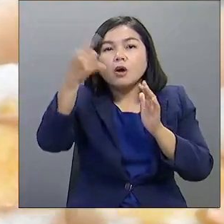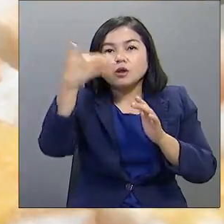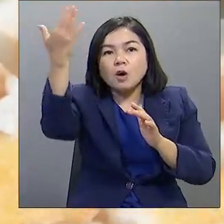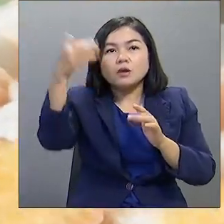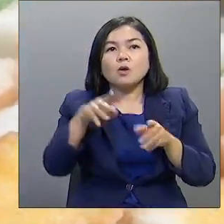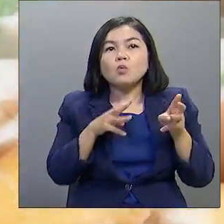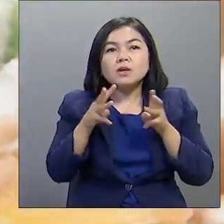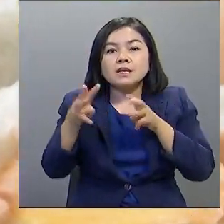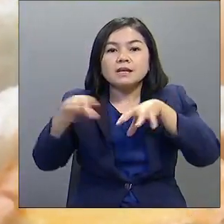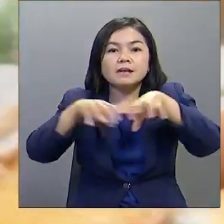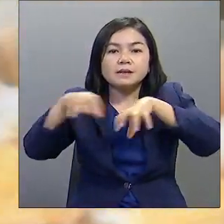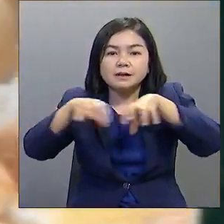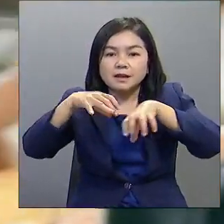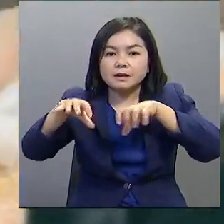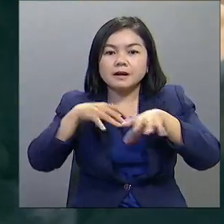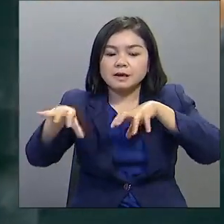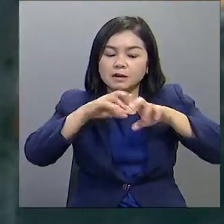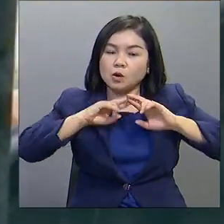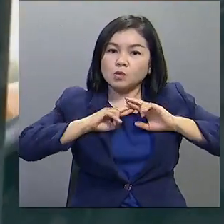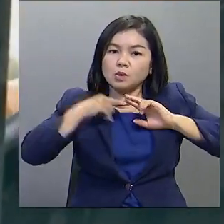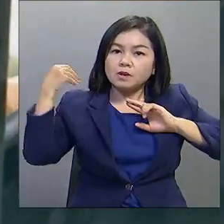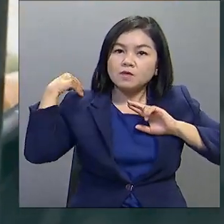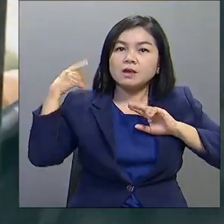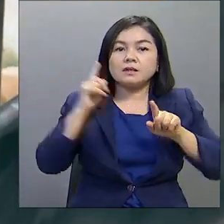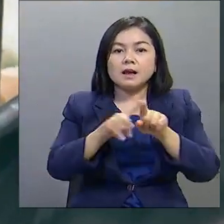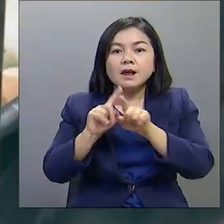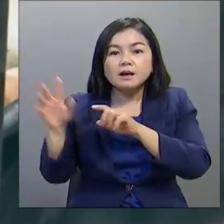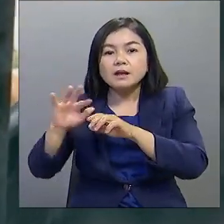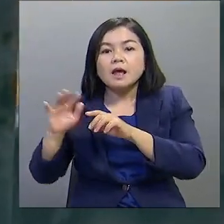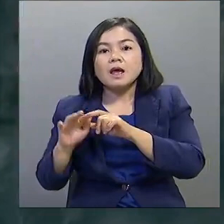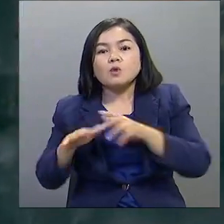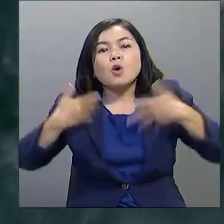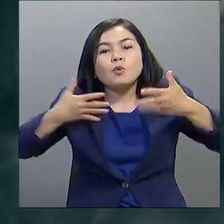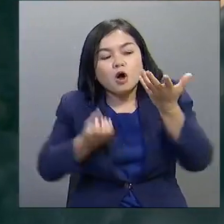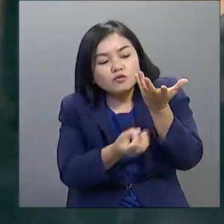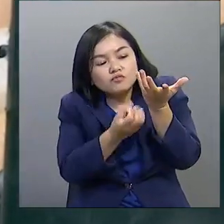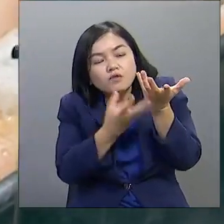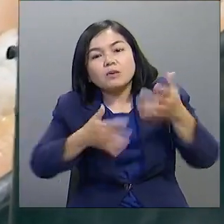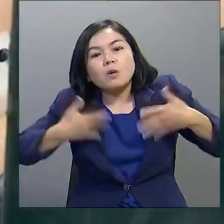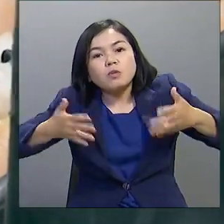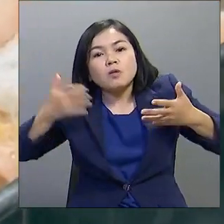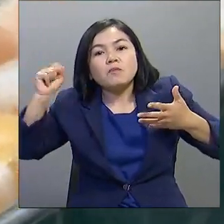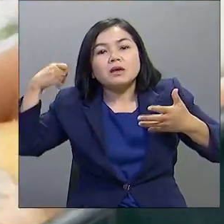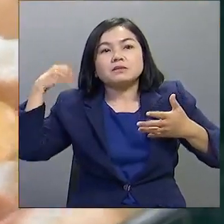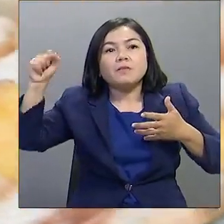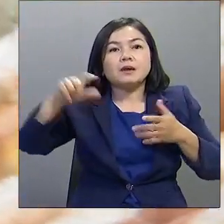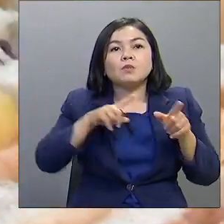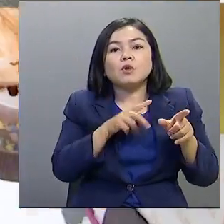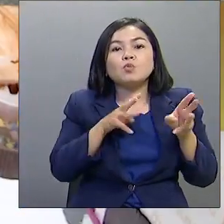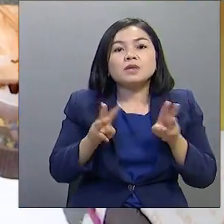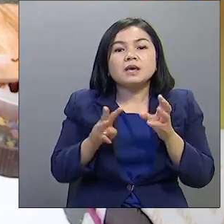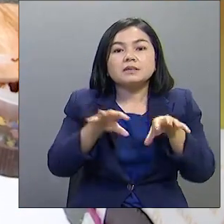อันนี้เป็นเทคนิคการบริหาร บริหารในเรื่องของความสุข ใช่ครับผมเนี่ยสมมตินะคุณเอาตัวนี้มาวางไ